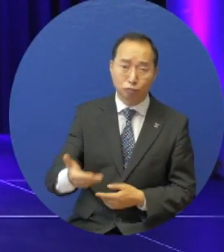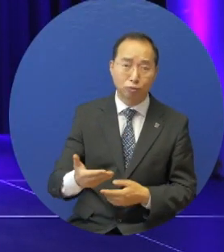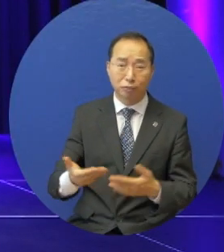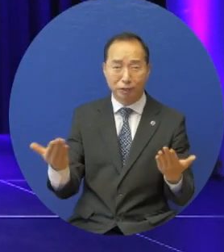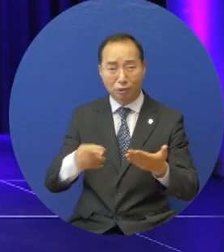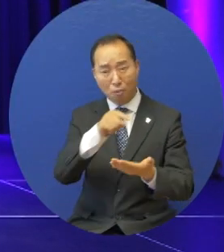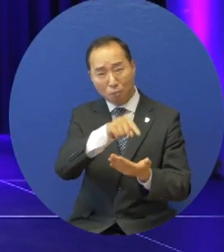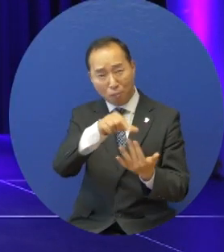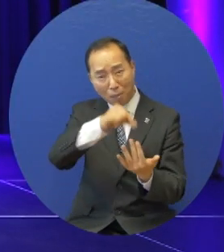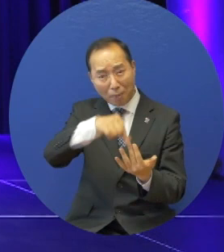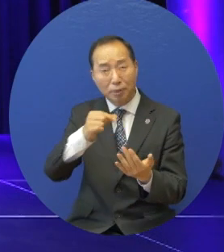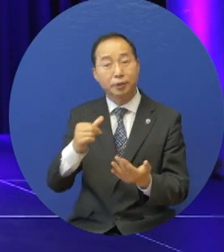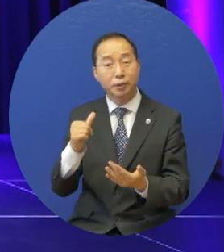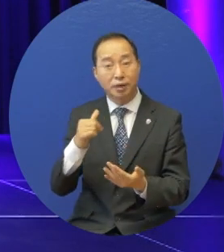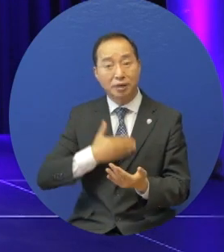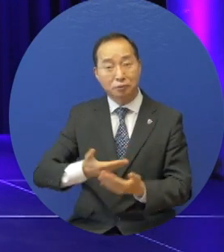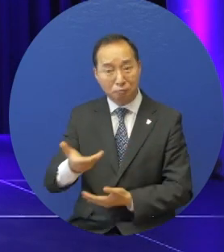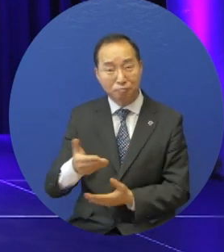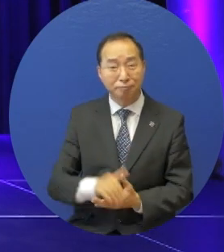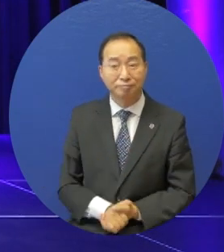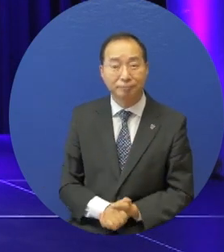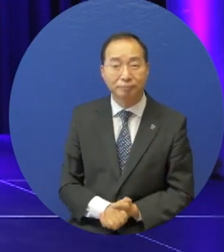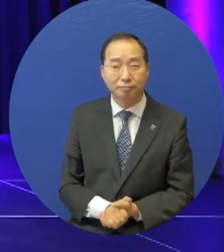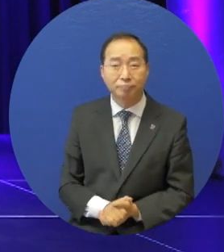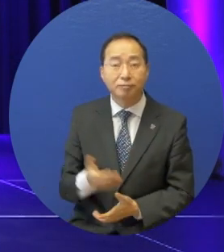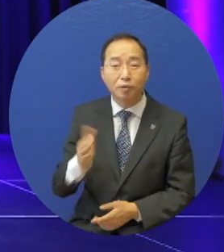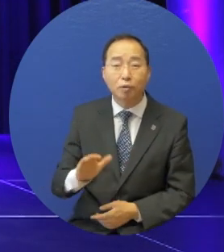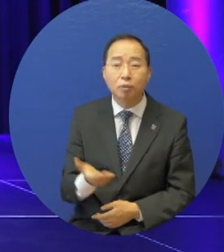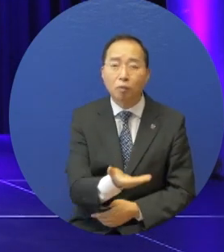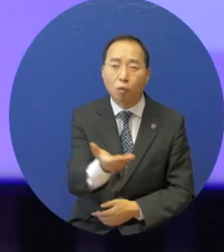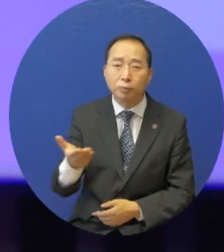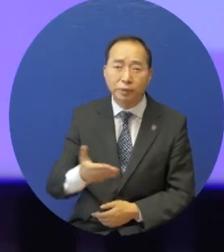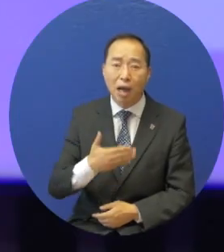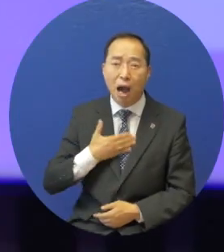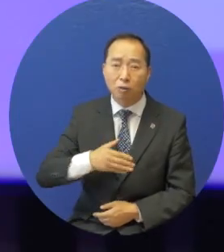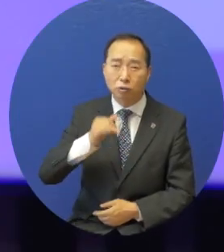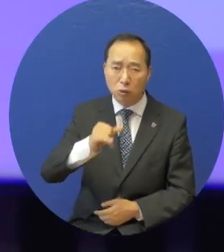그다음에 각종 사례로 직업 몇 개를 이제 소개를 해드렸어요.